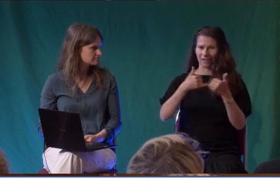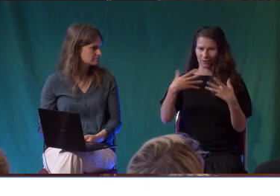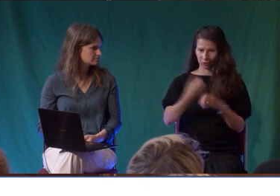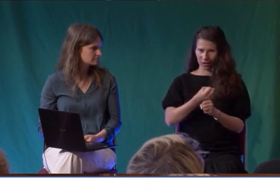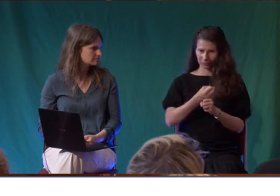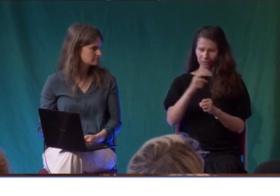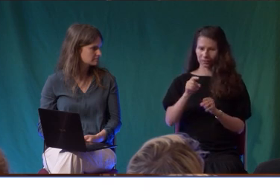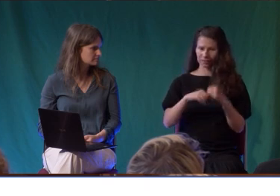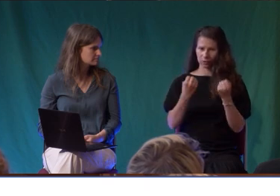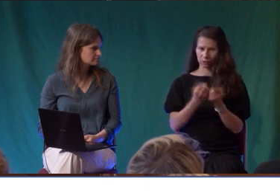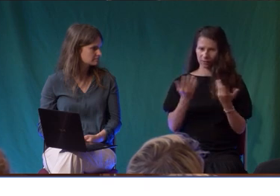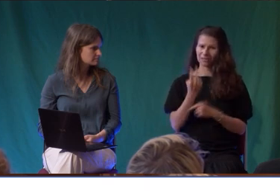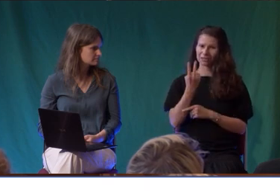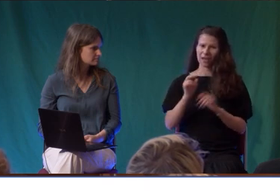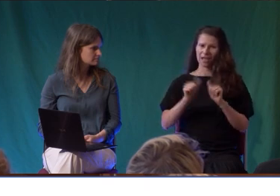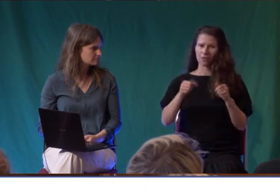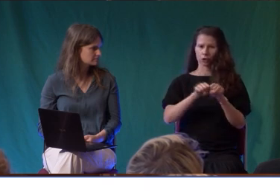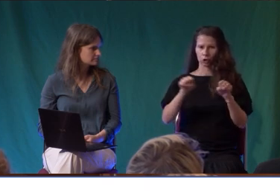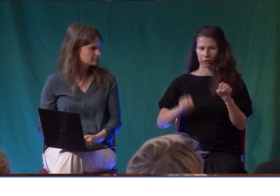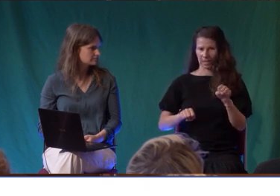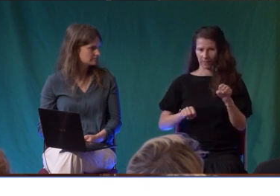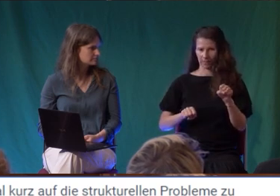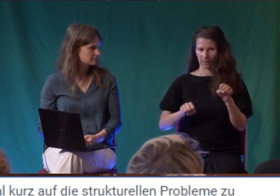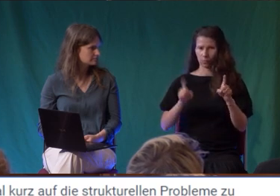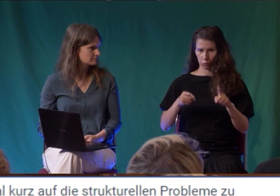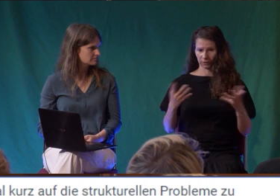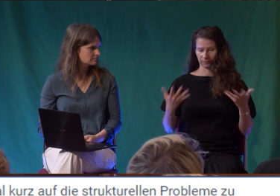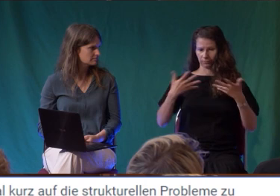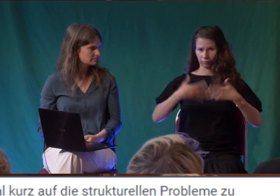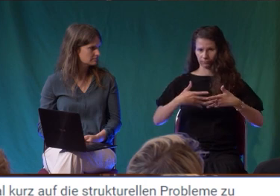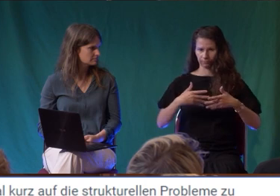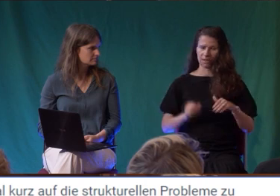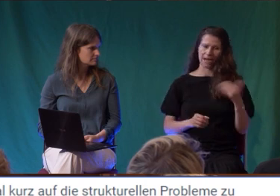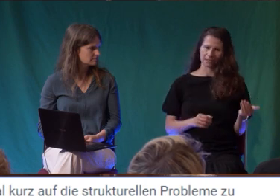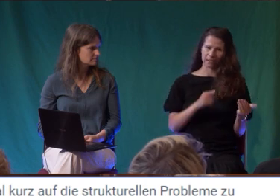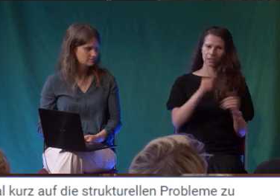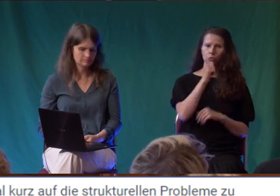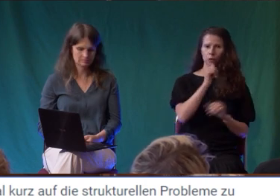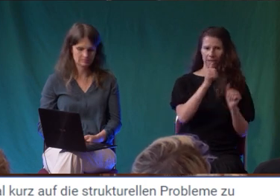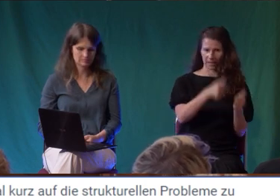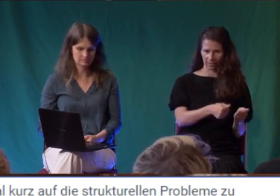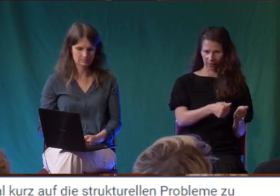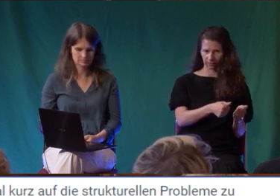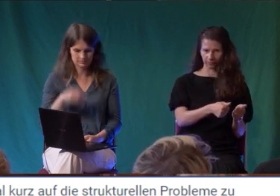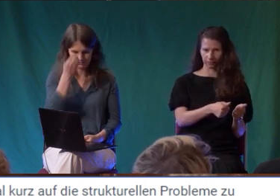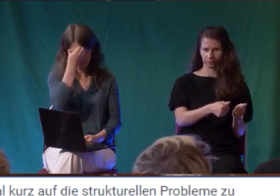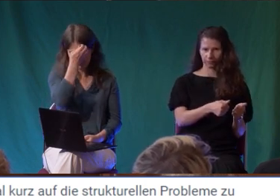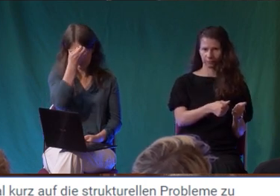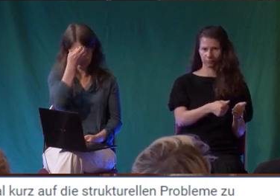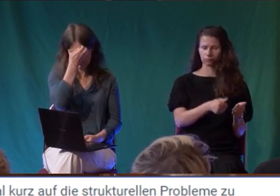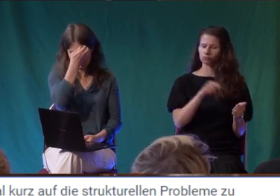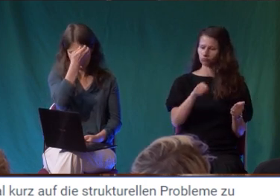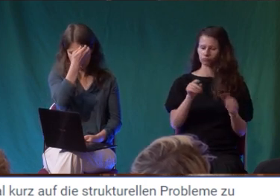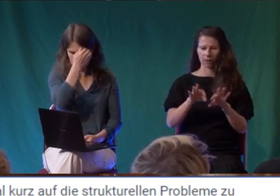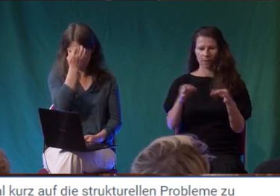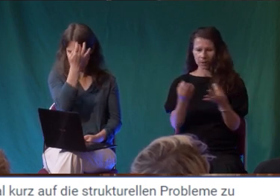zwei hilfe-systeme miteinander zusammenarbeiten müssen das ist auf der einen Seite die Jugendhilfe die Hilfestellung in die